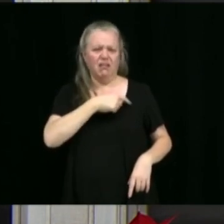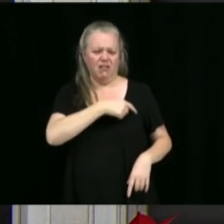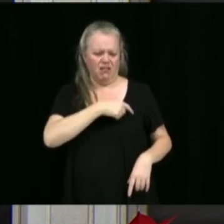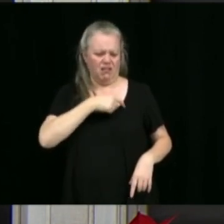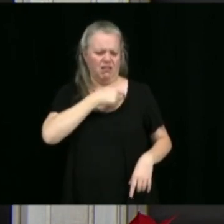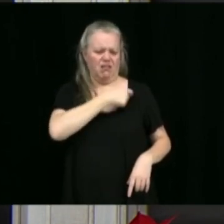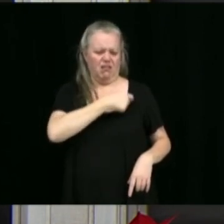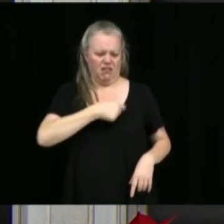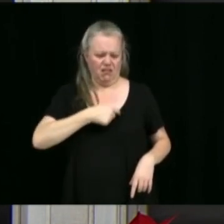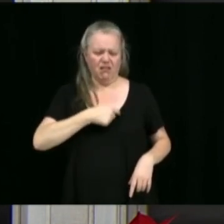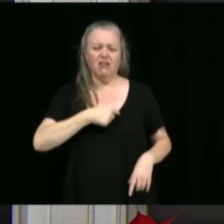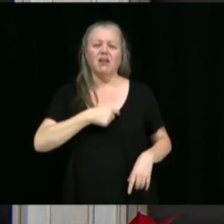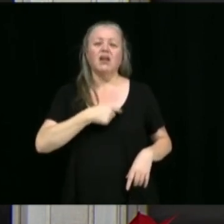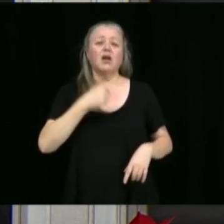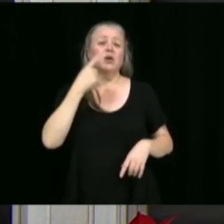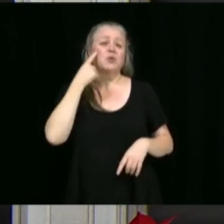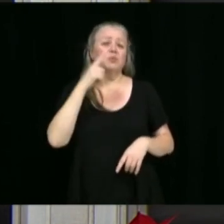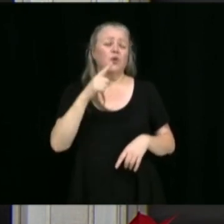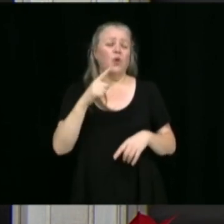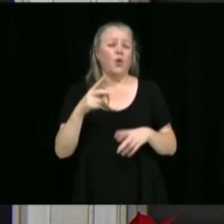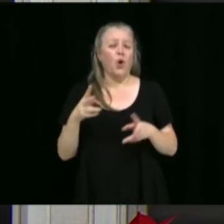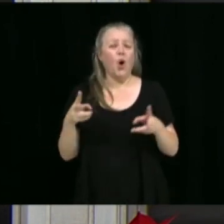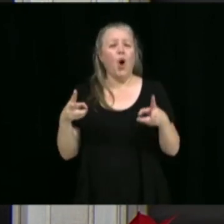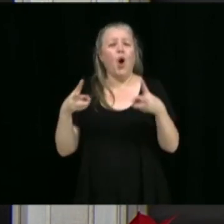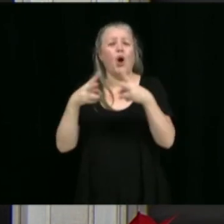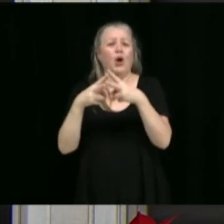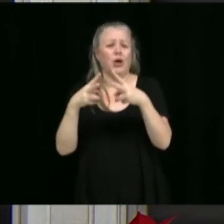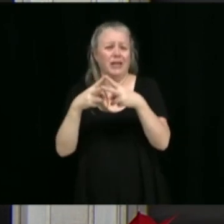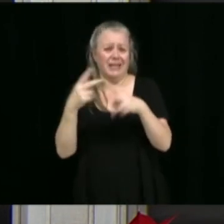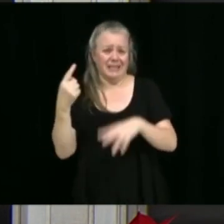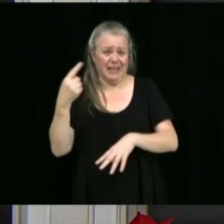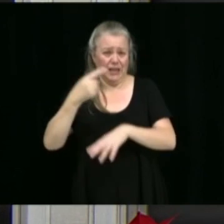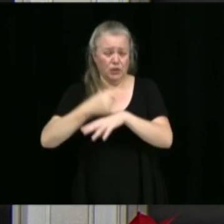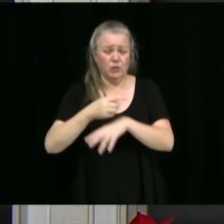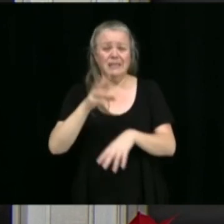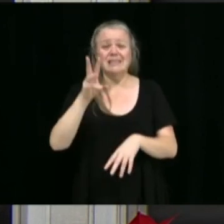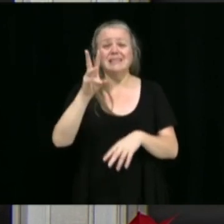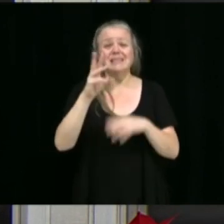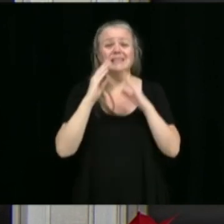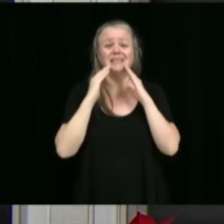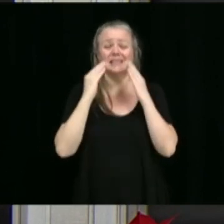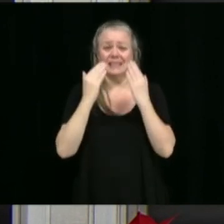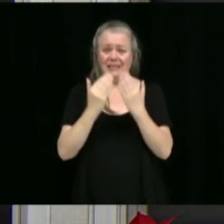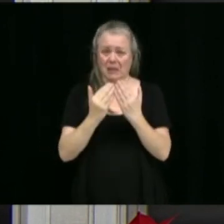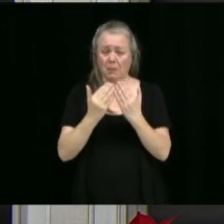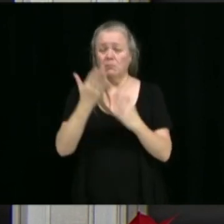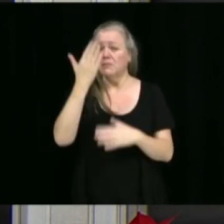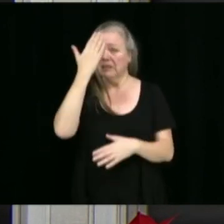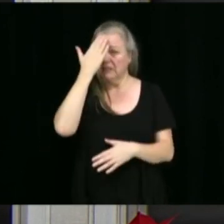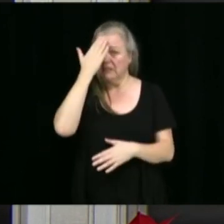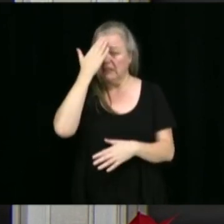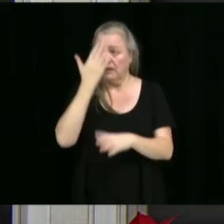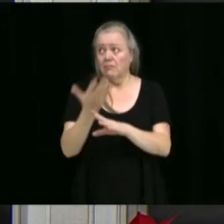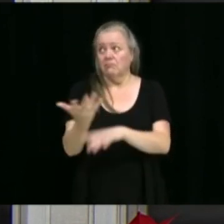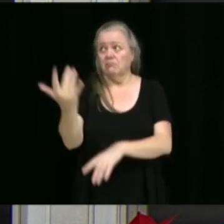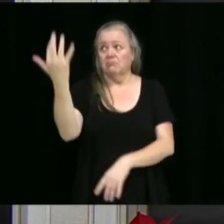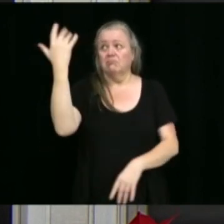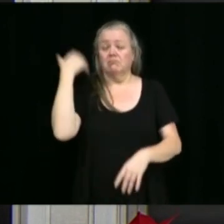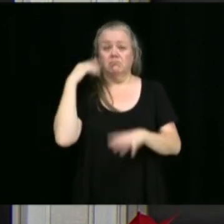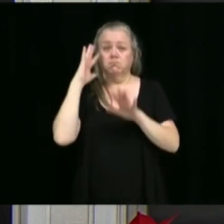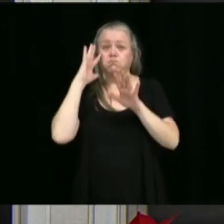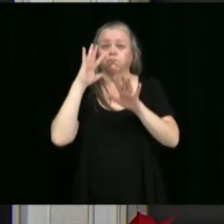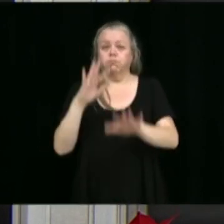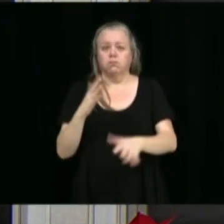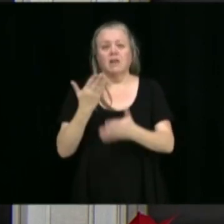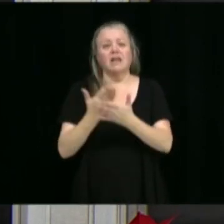de reconnaissance à la journée du 6 décembre, qui sera la journée commémorative du drame de la Polytechnique, mais aussi de